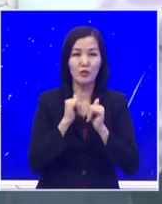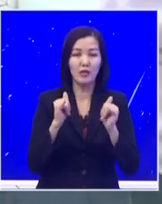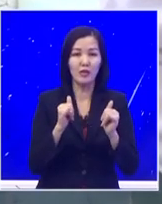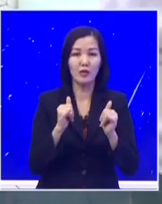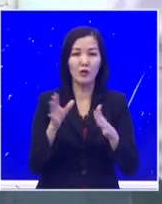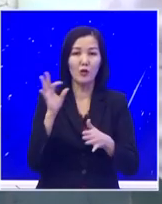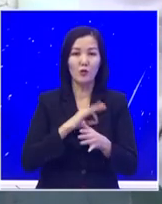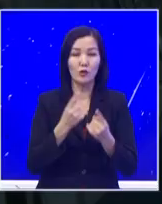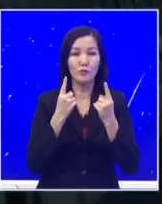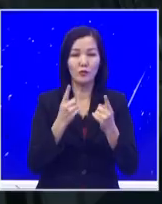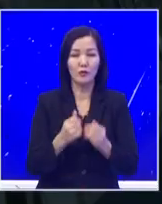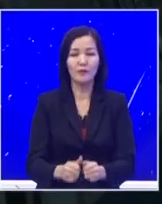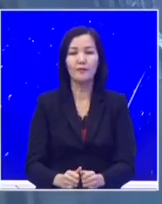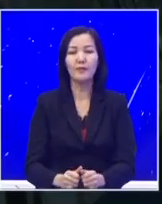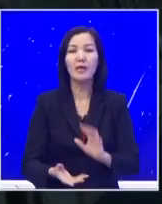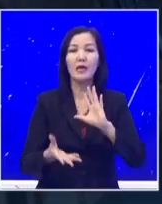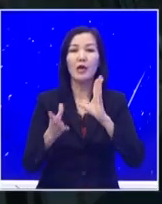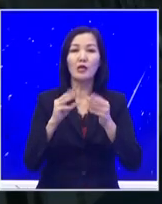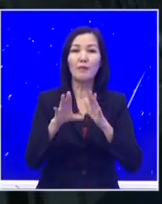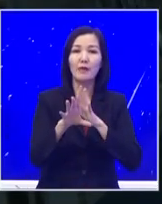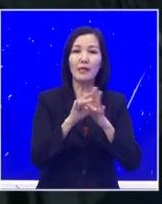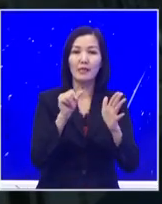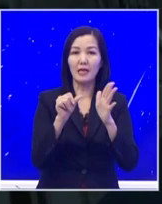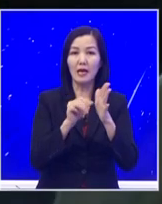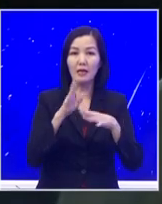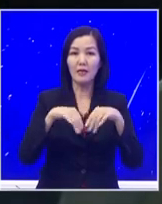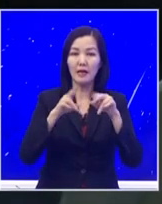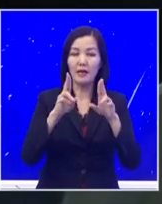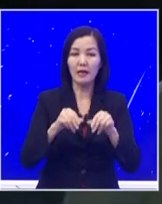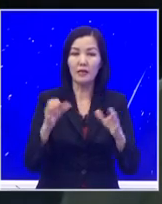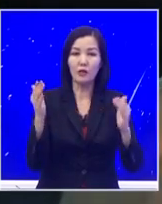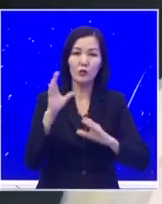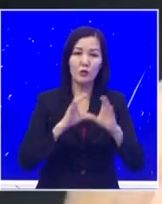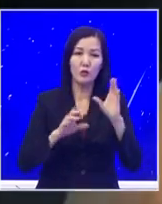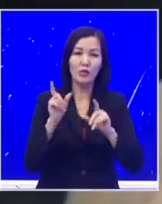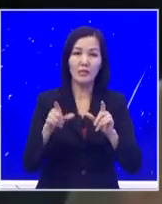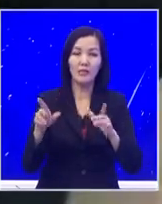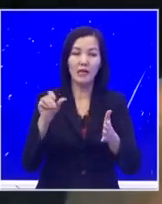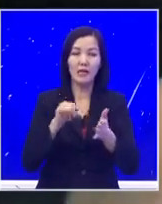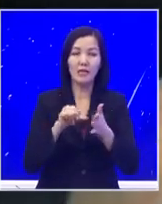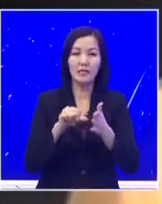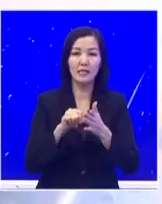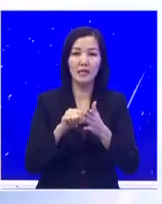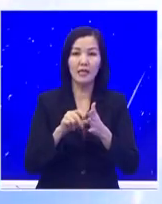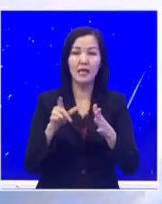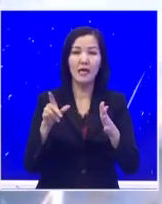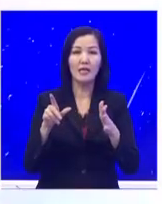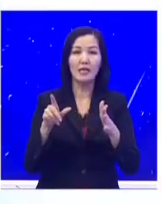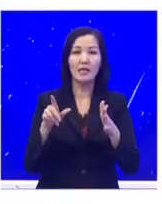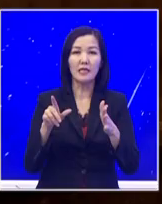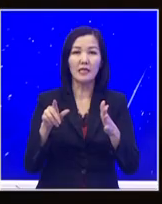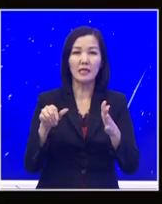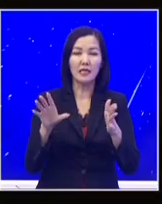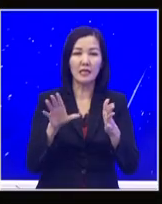қосатын үлесіміз өте көп болады. Жалпы іріктеу кезеңіне 6 мамандық білімгерлері қатысты. Олар дәнекерлеуші, аспаз, тігінші, токарь,